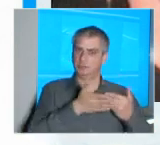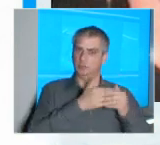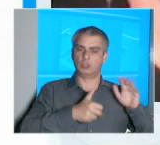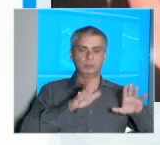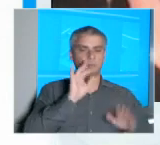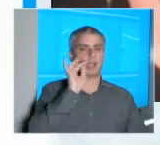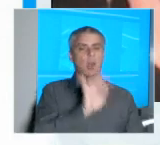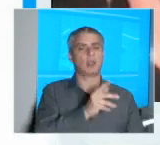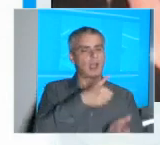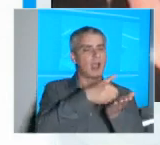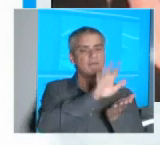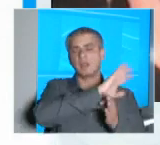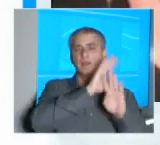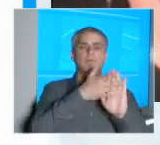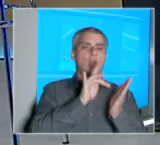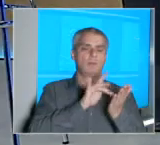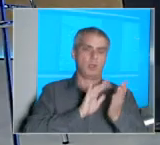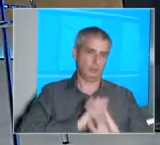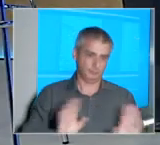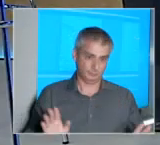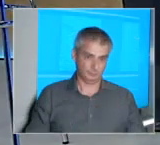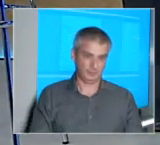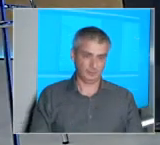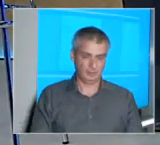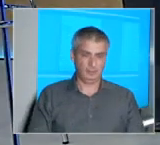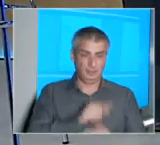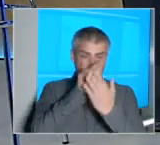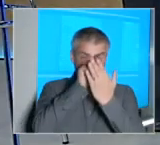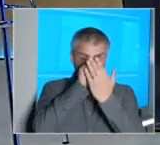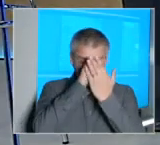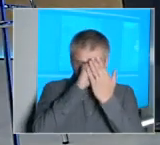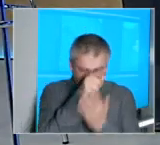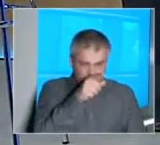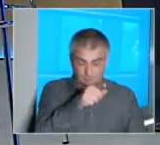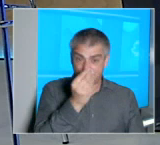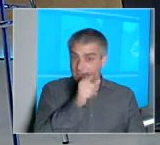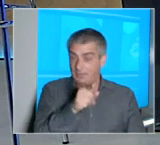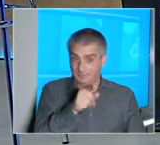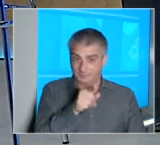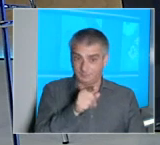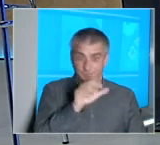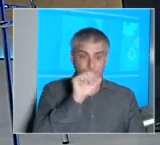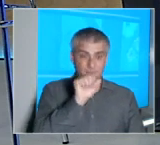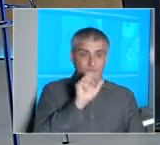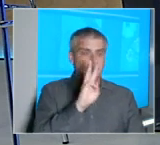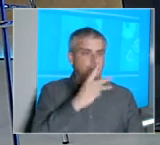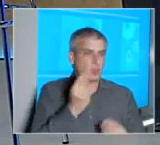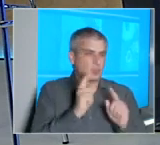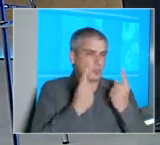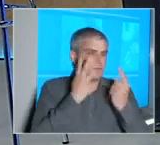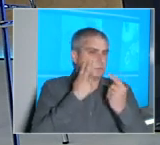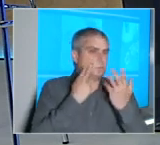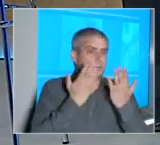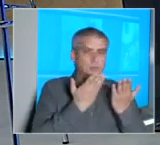להוקיע ולהדיר אותו מכל מקום. זה, הדבר הזה של אפרים שמיר, התופעה הבזויה